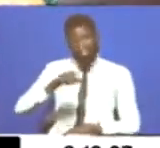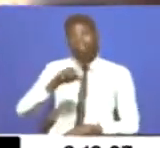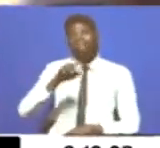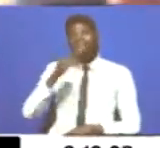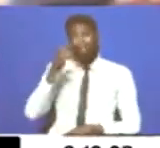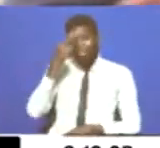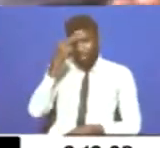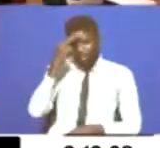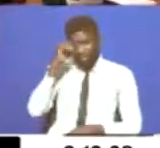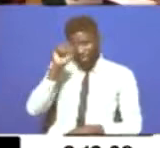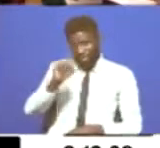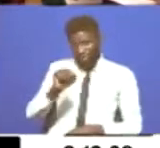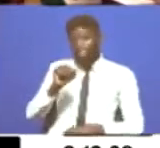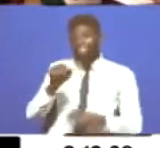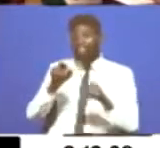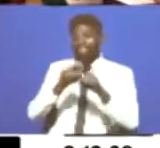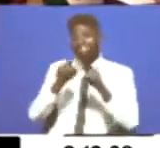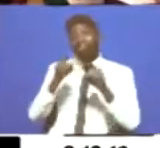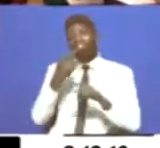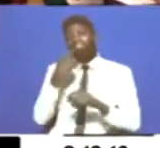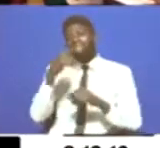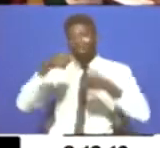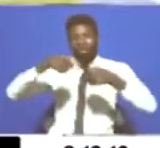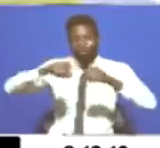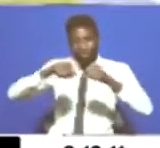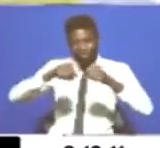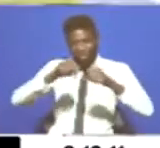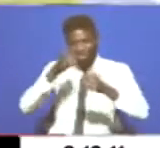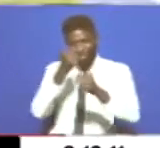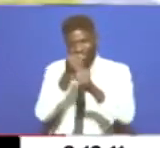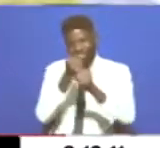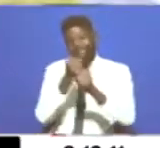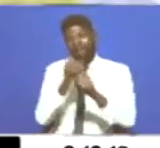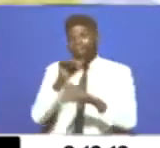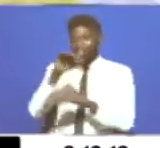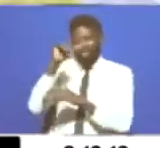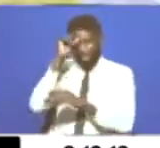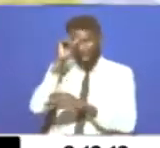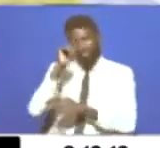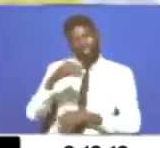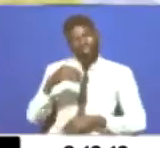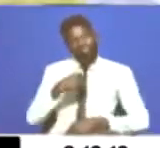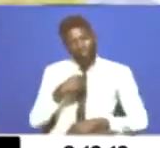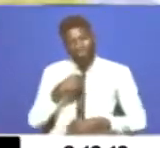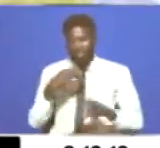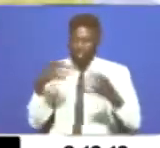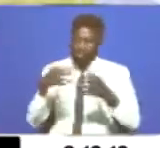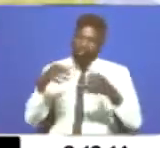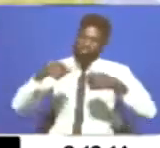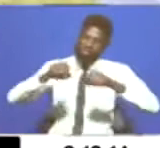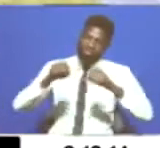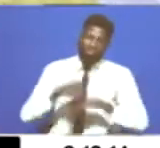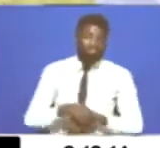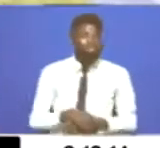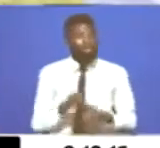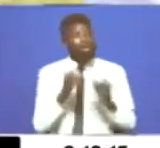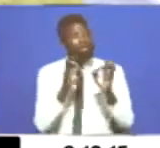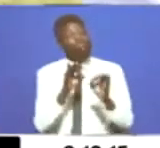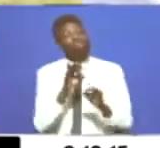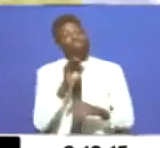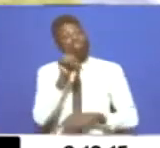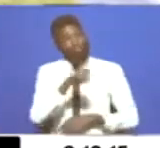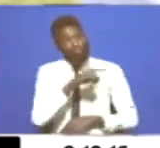reforms debate, calling on authorities to be lenient on operators. Ukifanya makosa, ukiiba unarudisha,